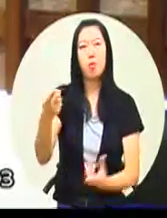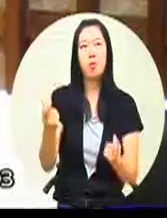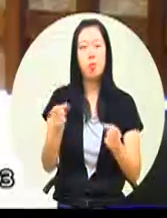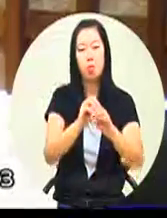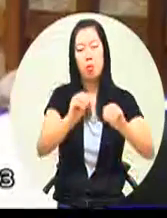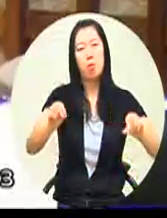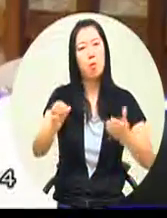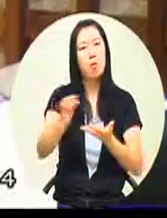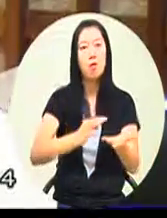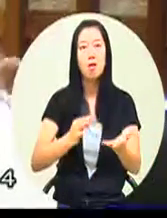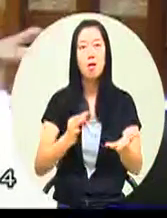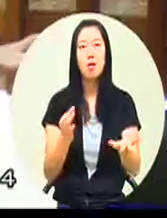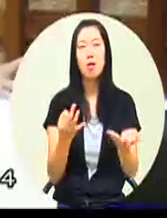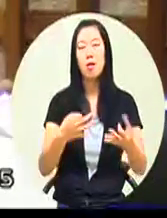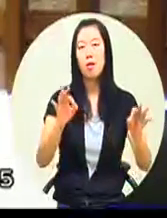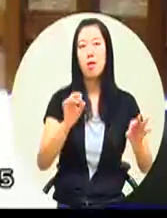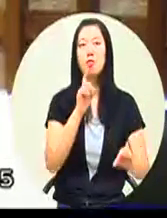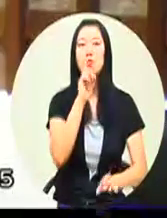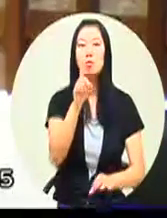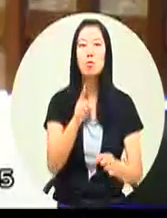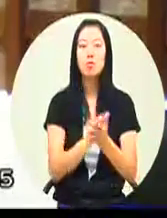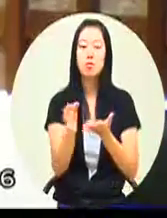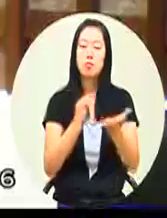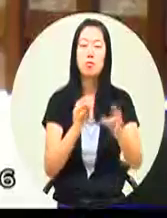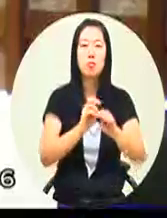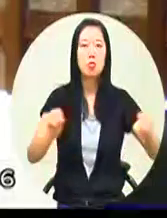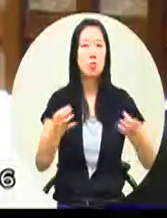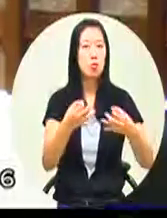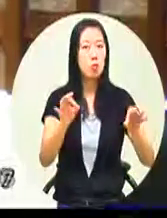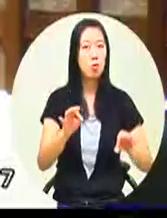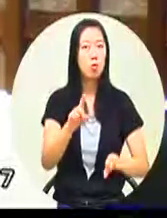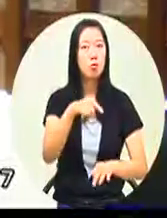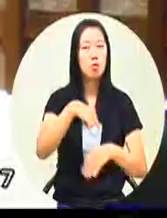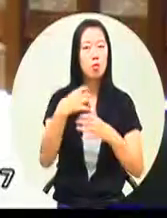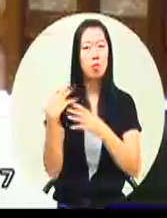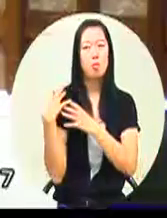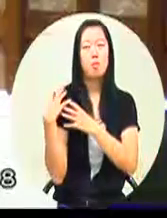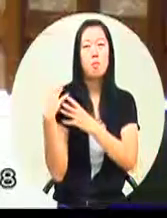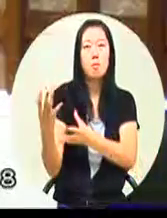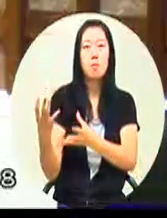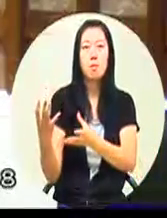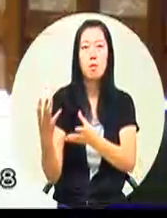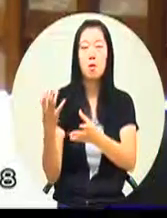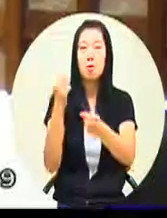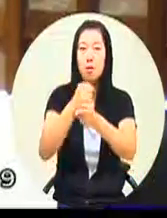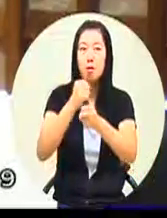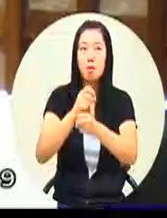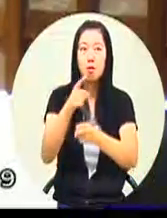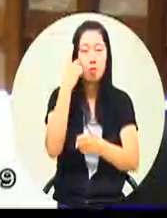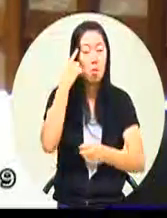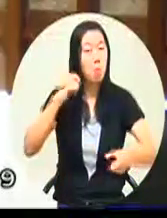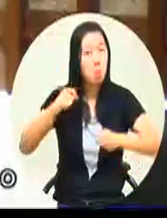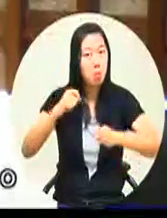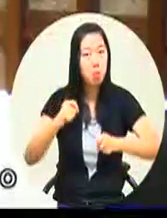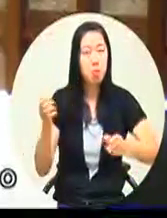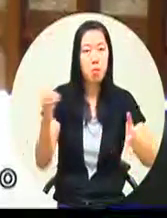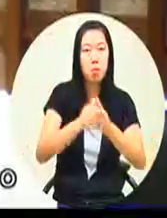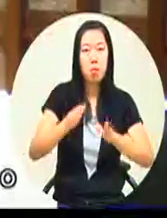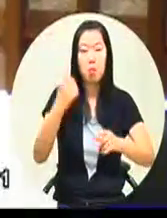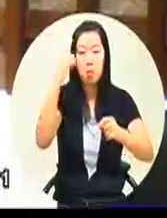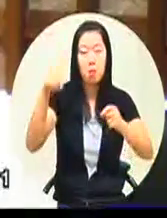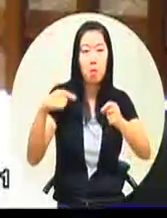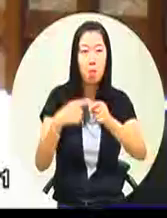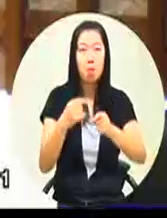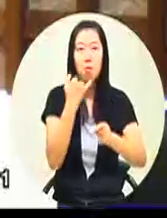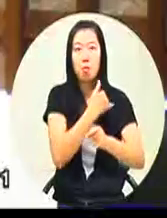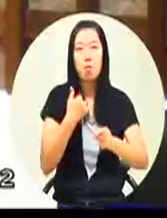大家咧讲讲，恁到底所存的，恁都未妥。啊，恁到大概来要发包的时阵，计划就是恁即摆开始计划，计划到明年，有可